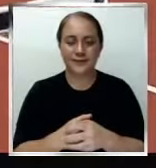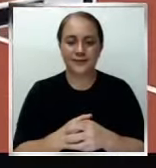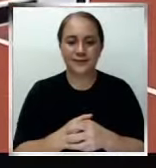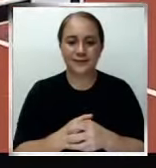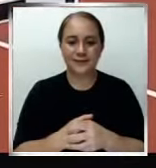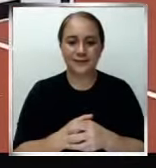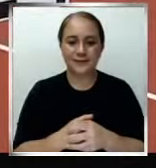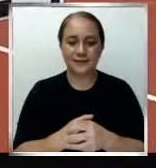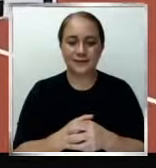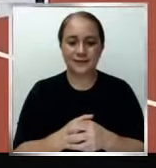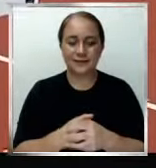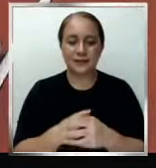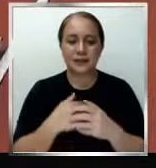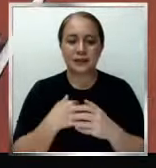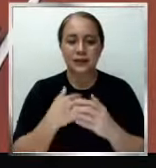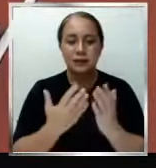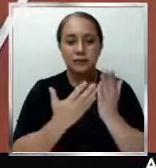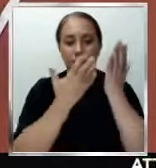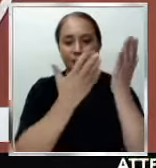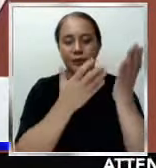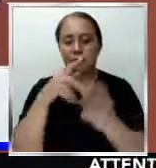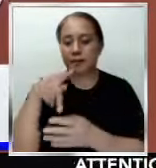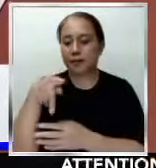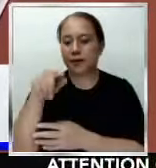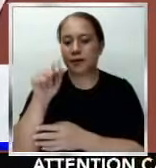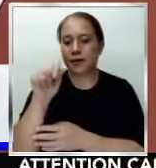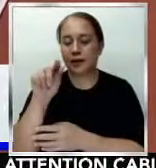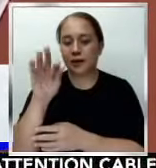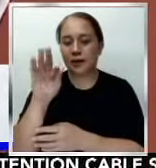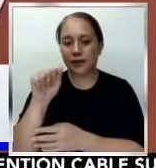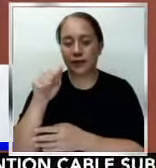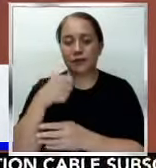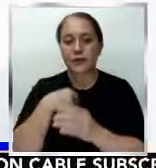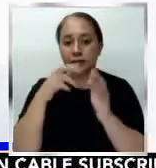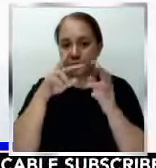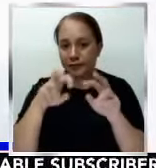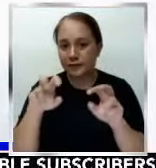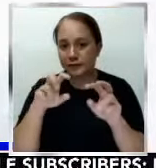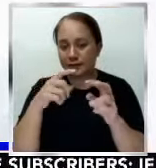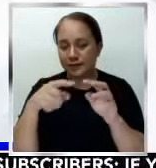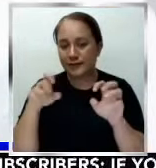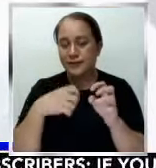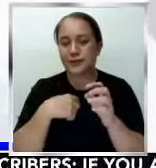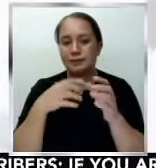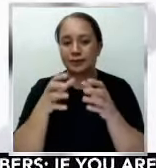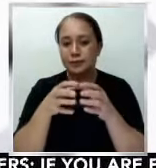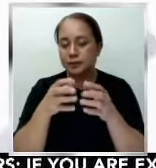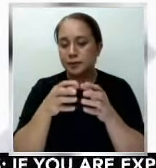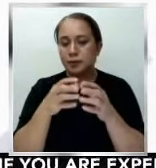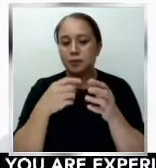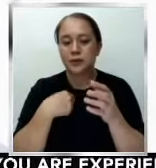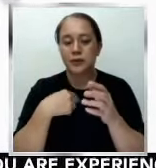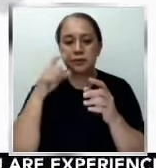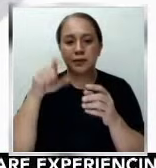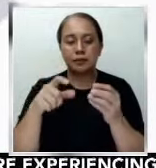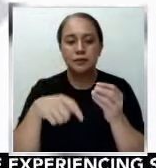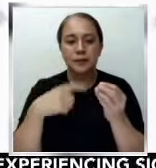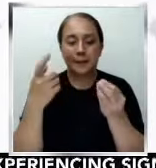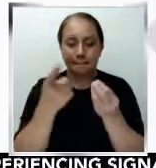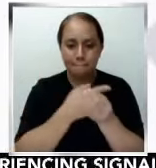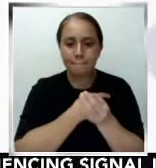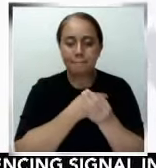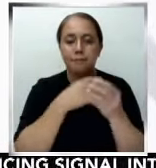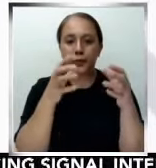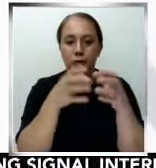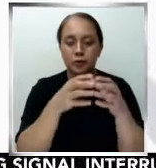Sa inihaing rekomendasyon ng Patafa Investigating Committee na tinanggap naman ng board, nais nilang agarang matanggal sa hanay ng National